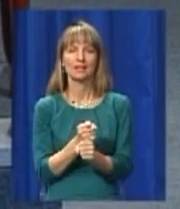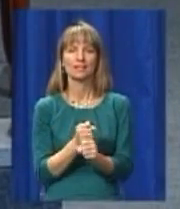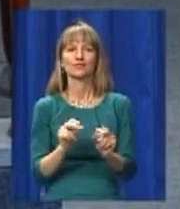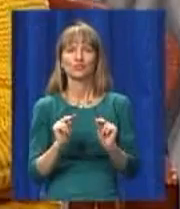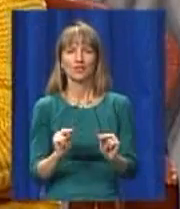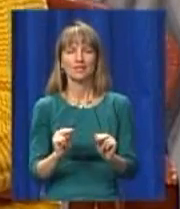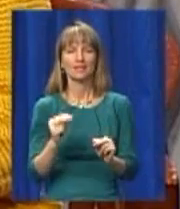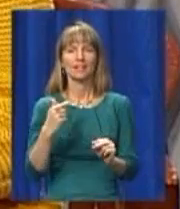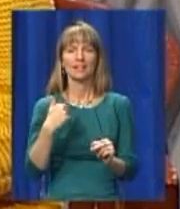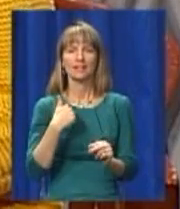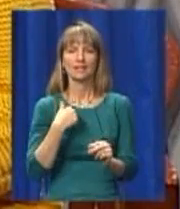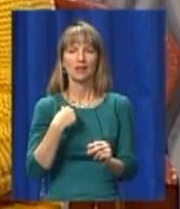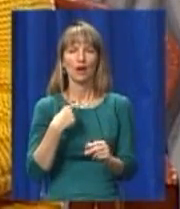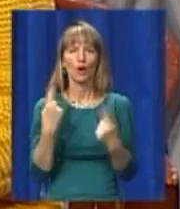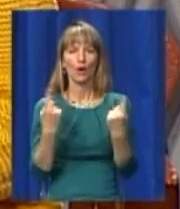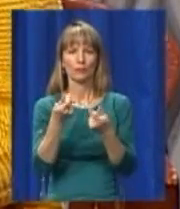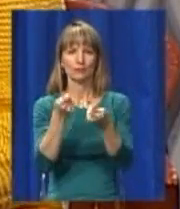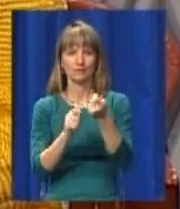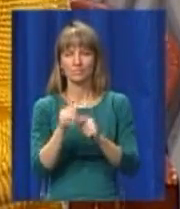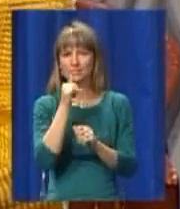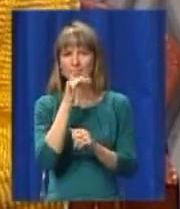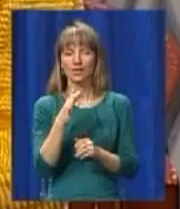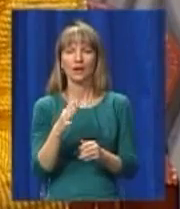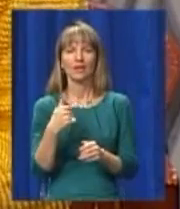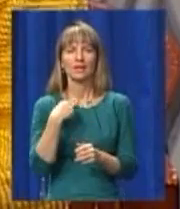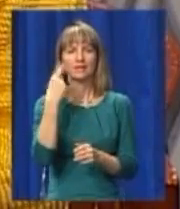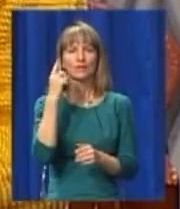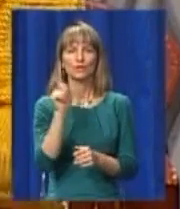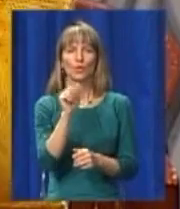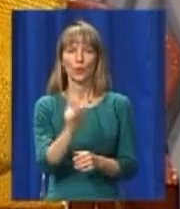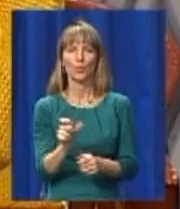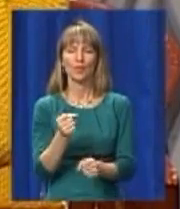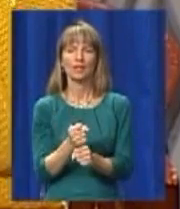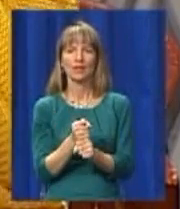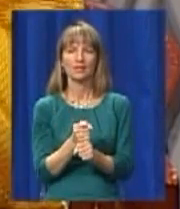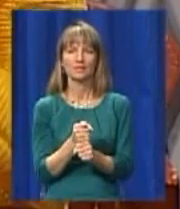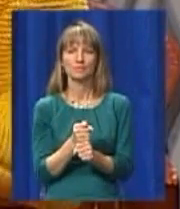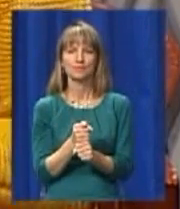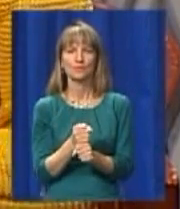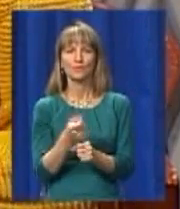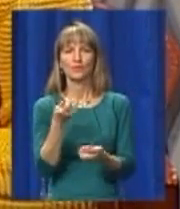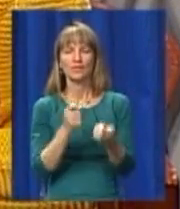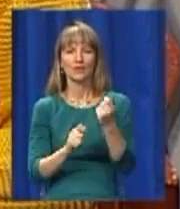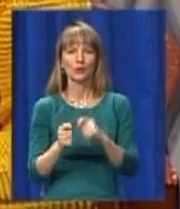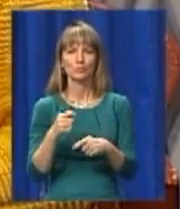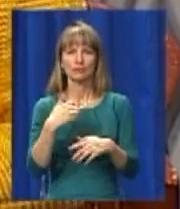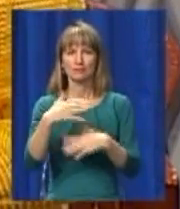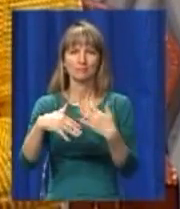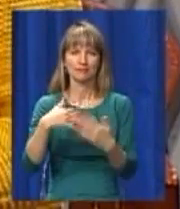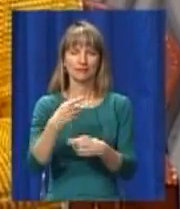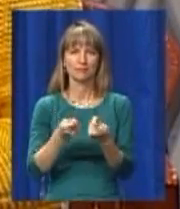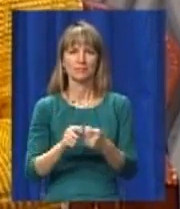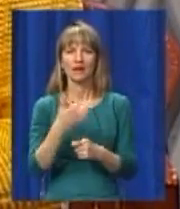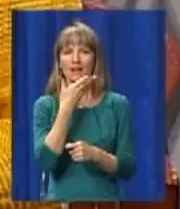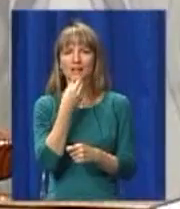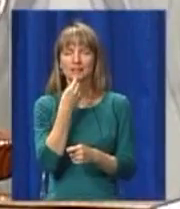чесно. Я навіть, звичайно, колосочка не можу собі такого зробити, як знаєш, люди роблять собі такі там, накрутять, намутять там собі такі